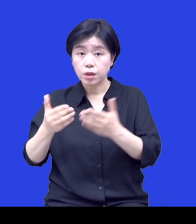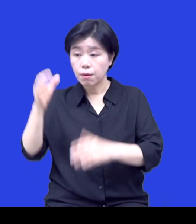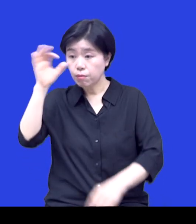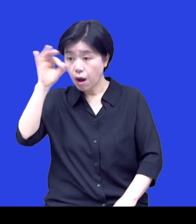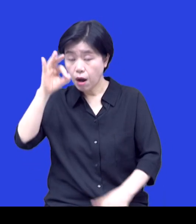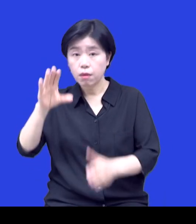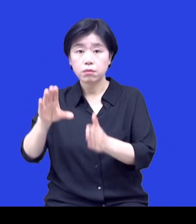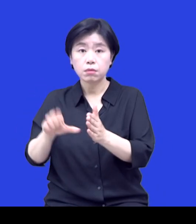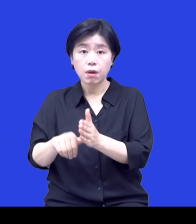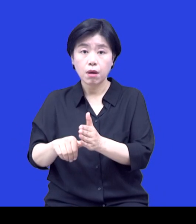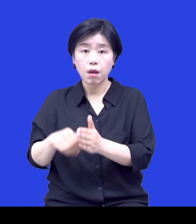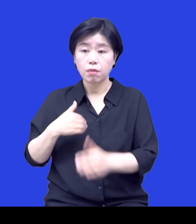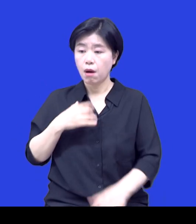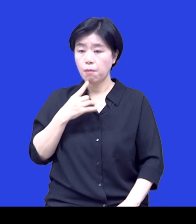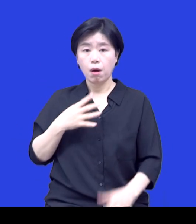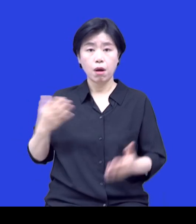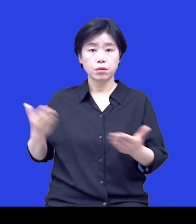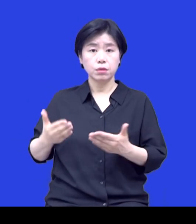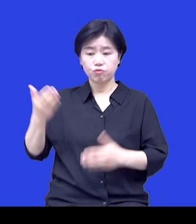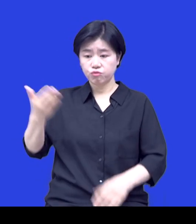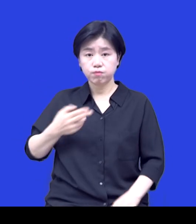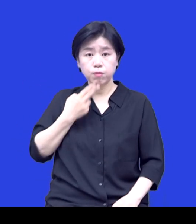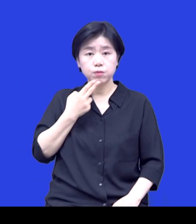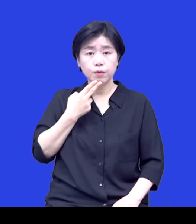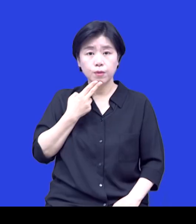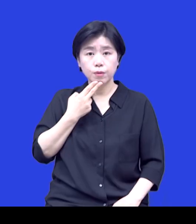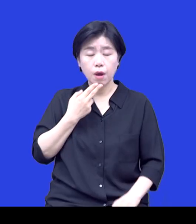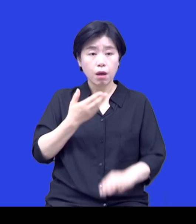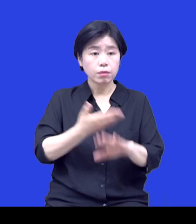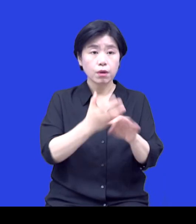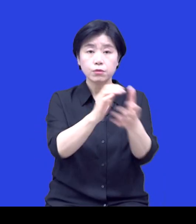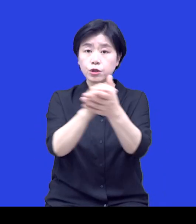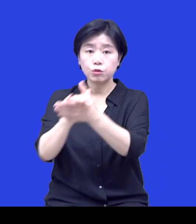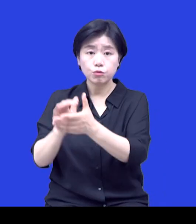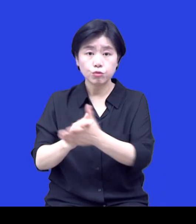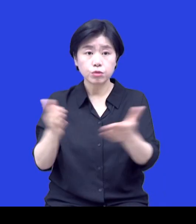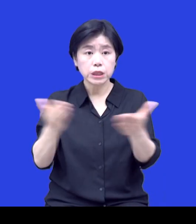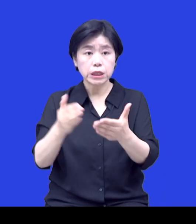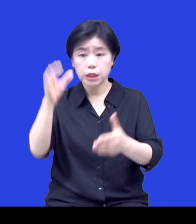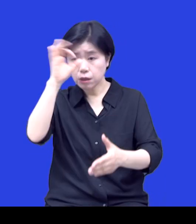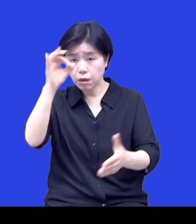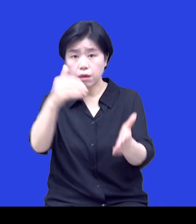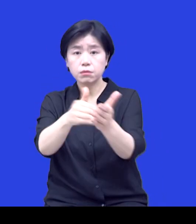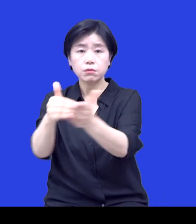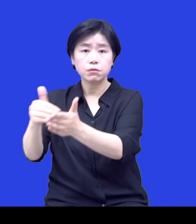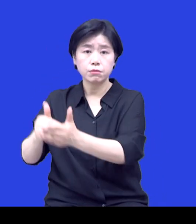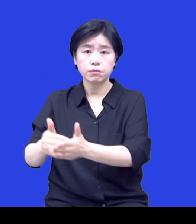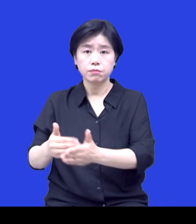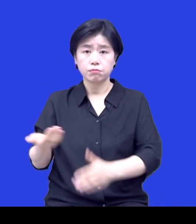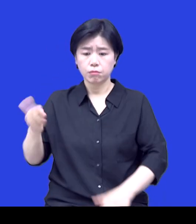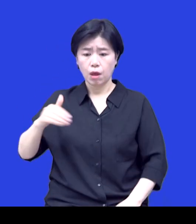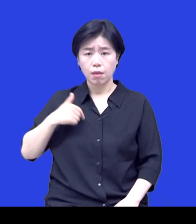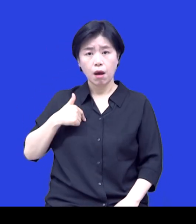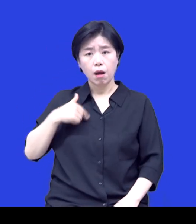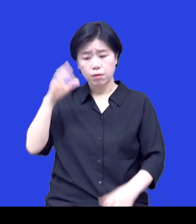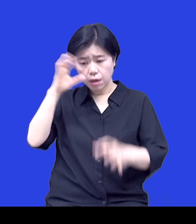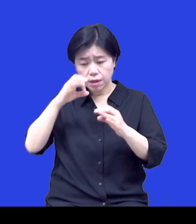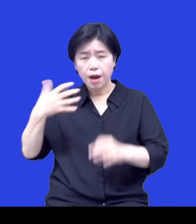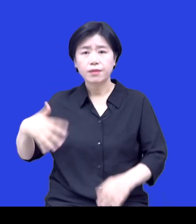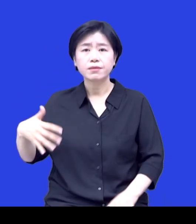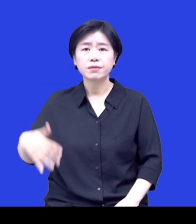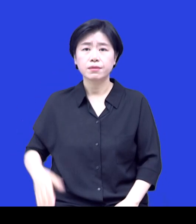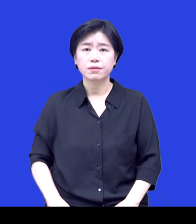사역자 나만 안 되는 거야. 네. 결혼을 했는데 네. 박사하기 시작했는데 그러면